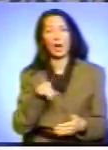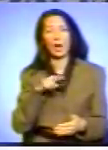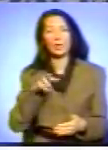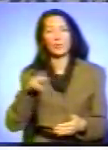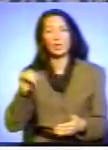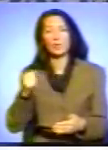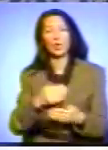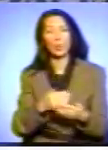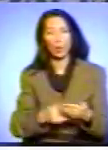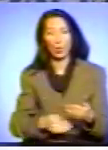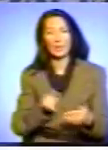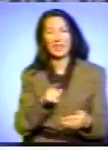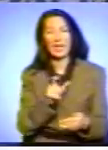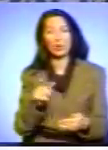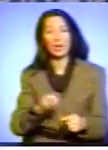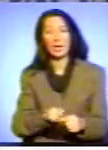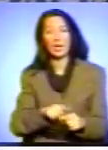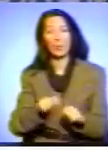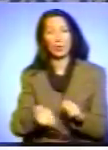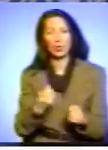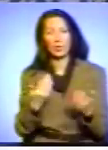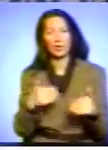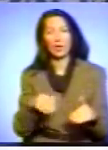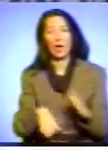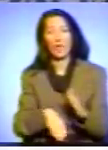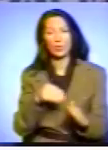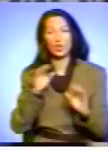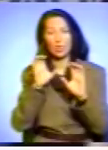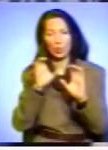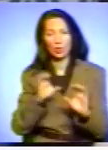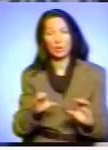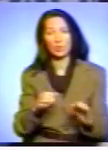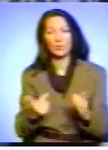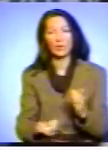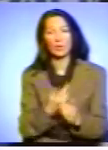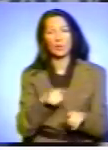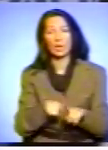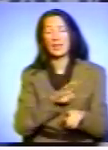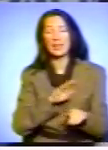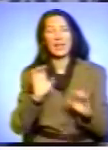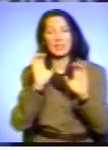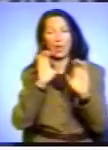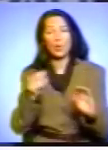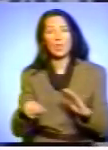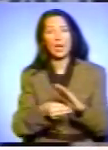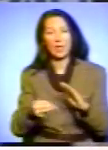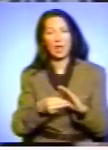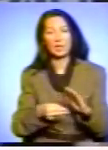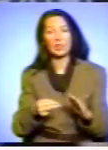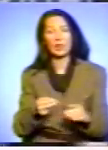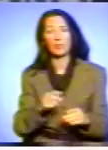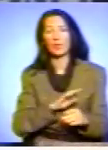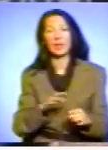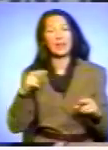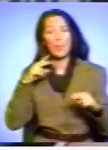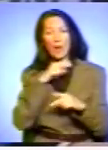адміністративних протоколів на тих людей, які порушували вже виборче законодавство. Знову ж таки, незаконна агітація, знову ж таки,